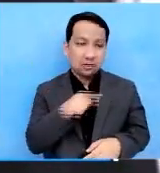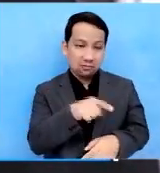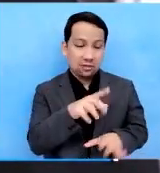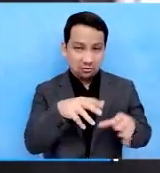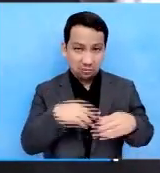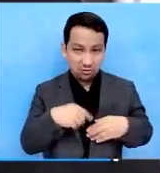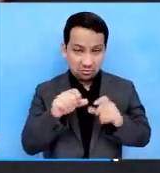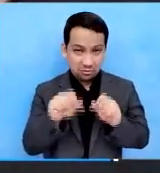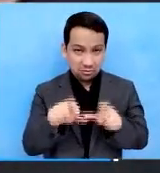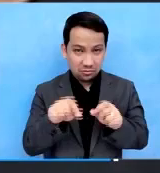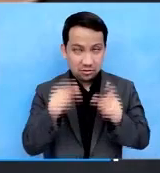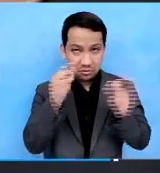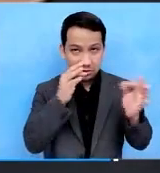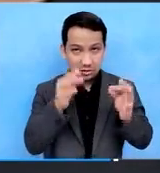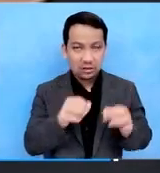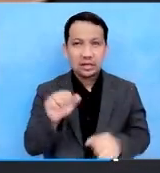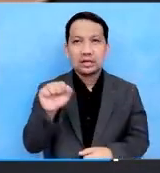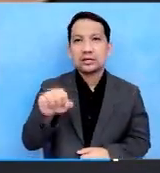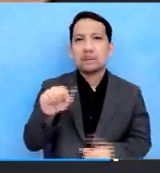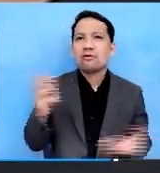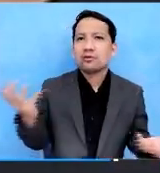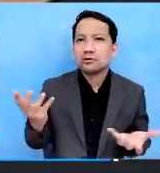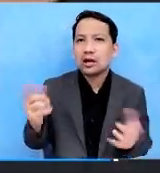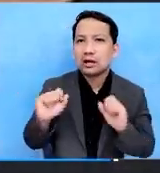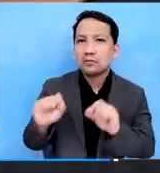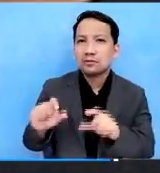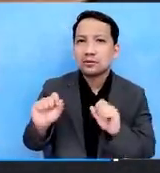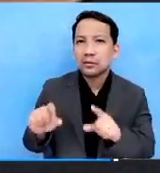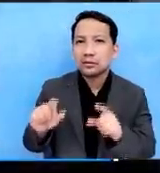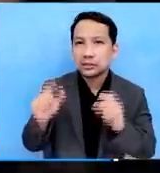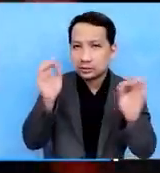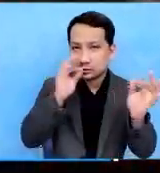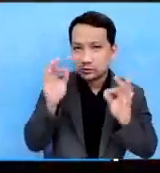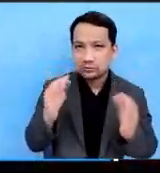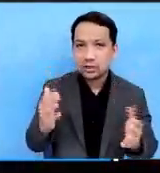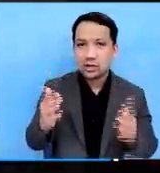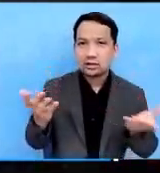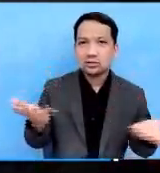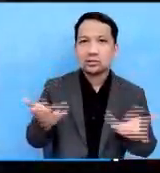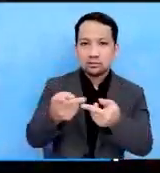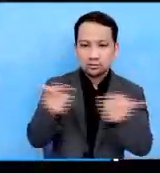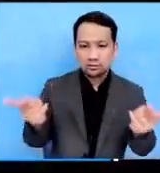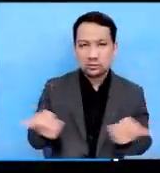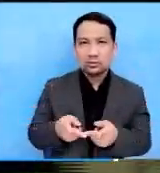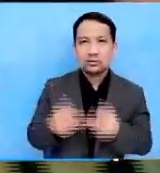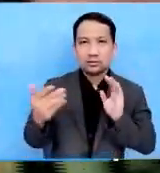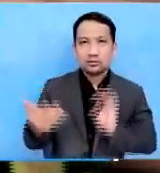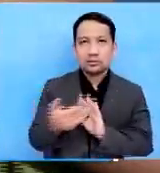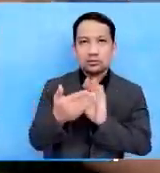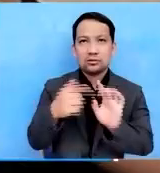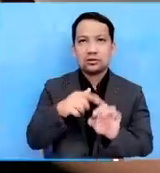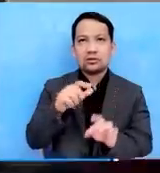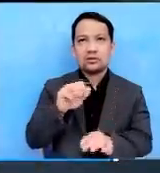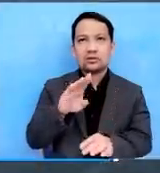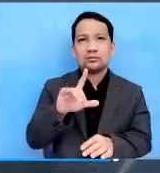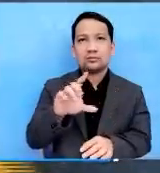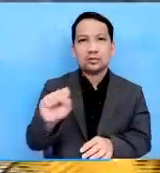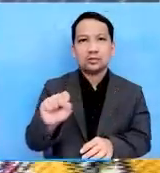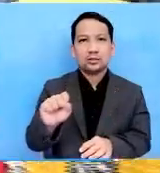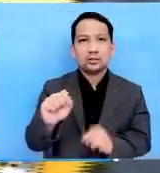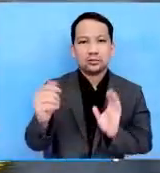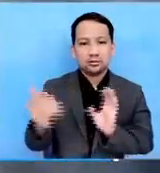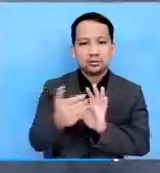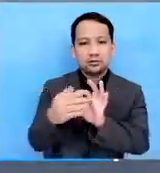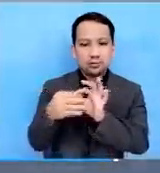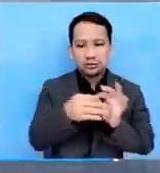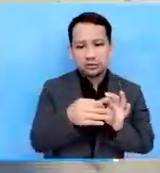nagtutulak po kayo? Apo. Saan-saan po kayo nagtutulak? Doon lang din po sa lugar namin. Mahaharap si Ablaza sa reklamong paglabag sa